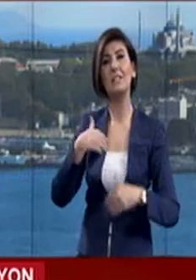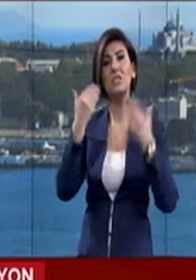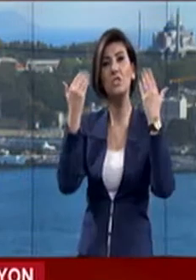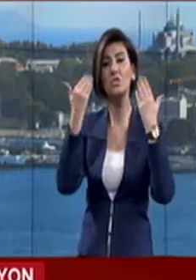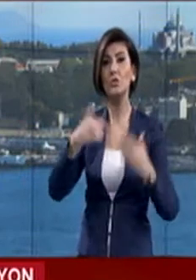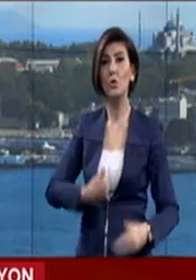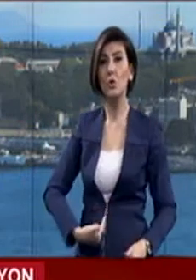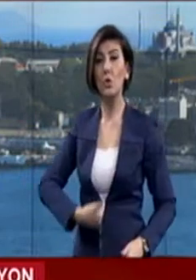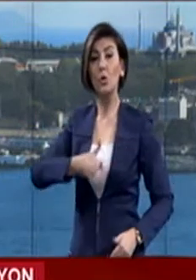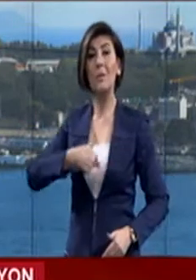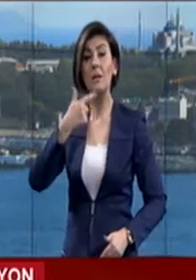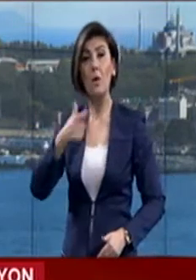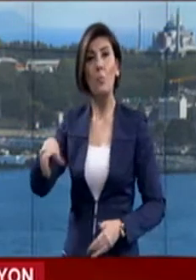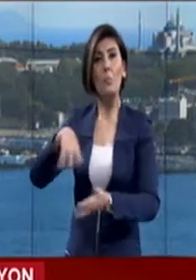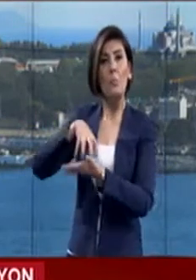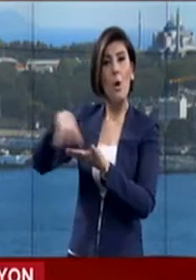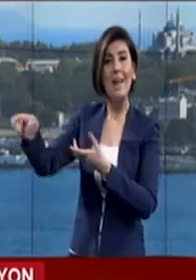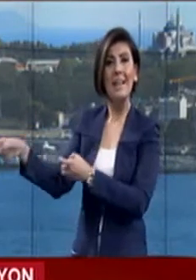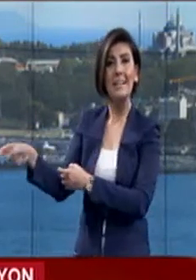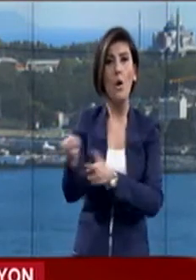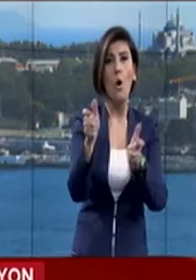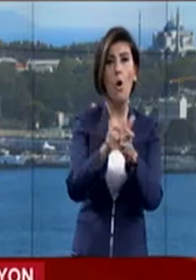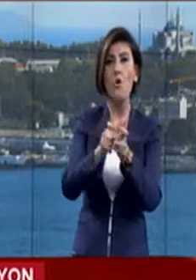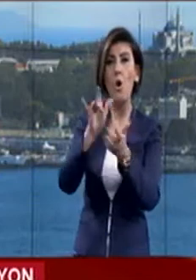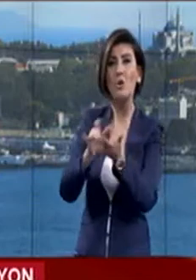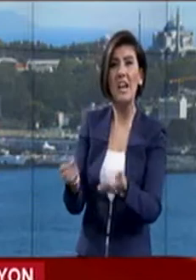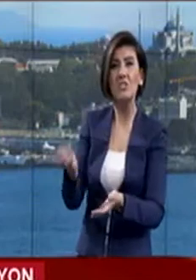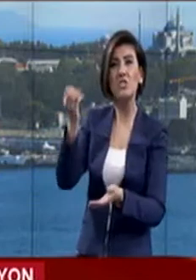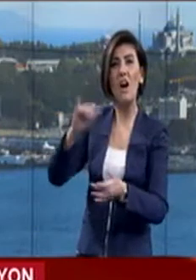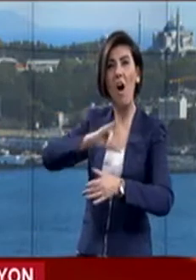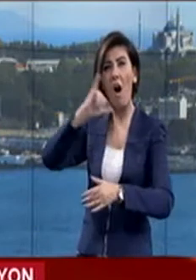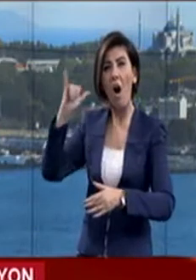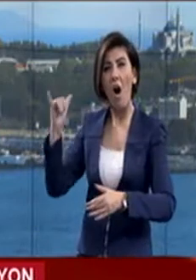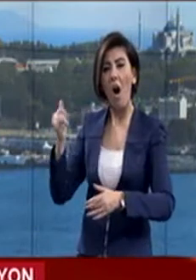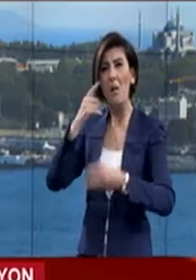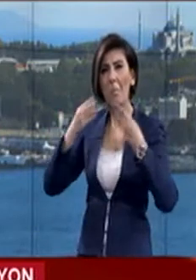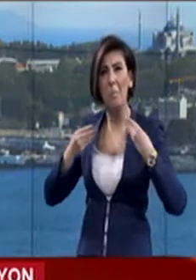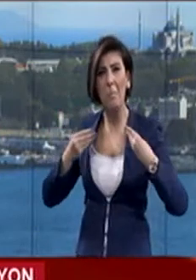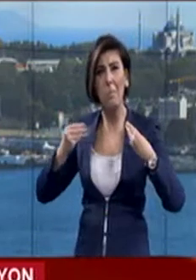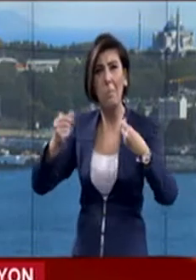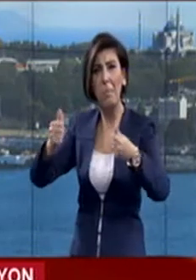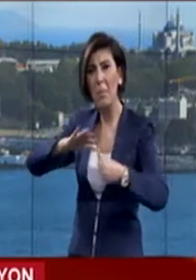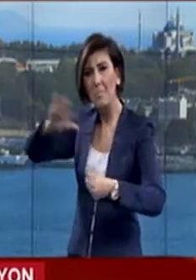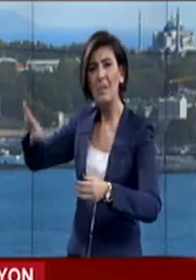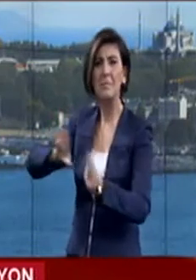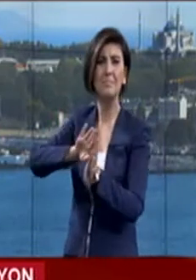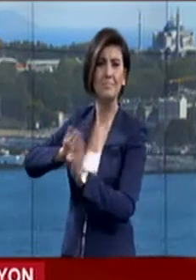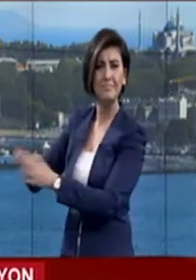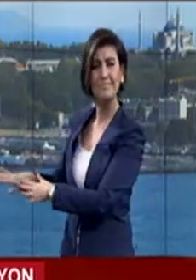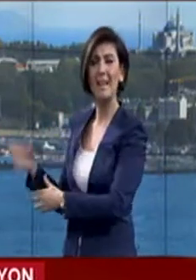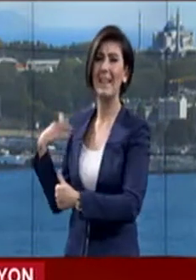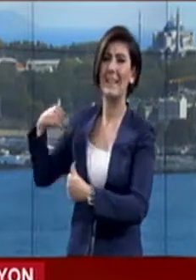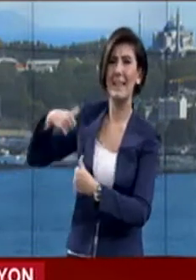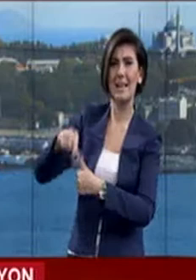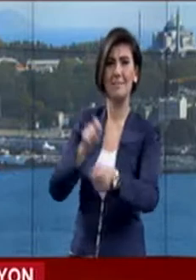kısa zamanda bölge bu terör örgütlerinin ortaya çıkarmış olduğu ağır tahribatın faturasını inşallah bir kenara bırakıp yoluna